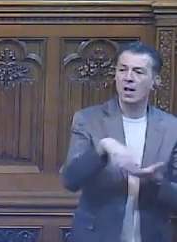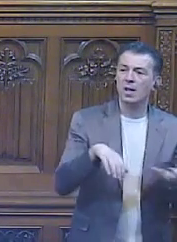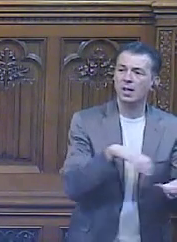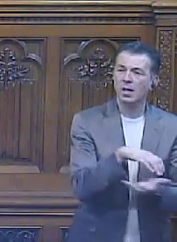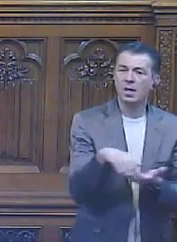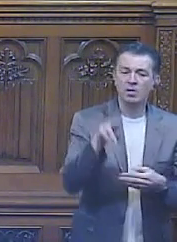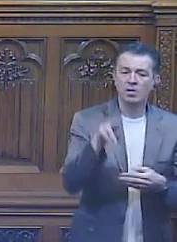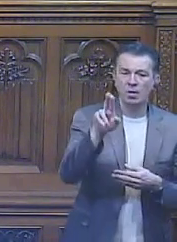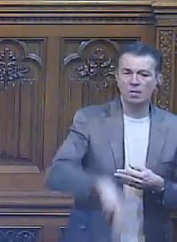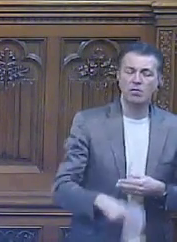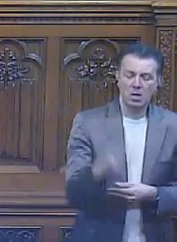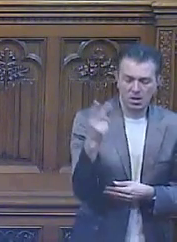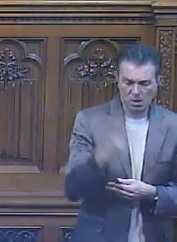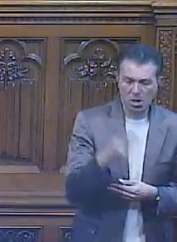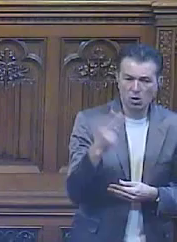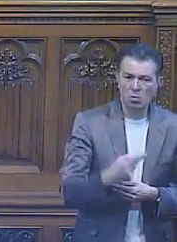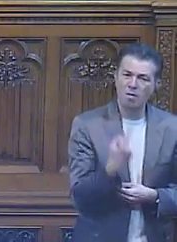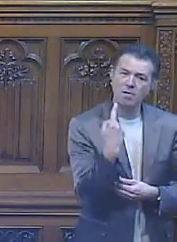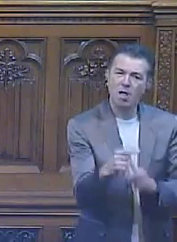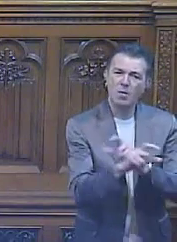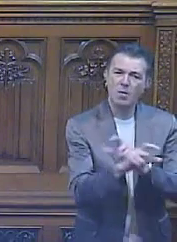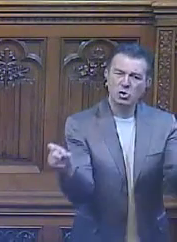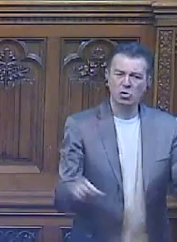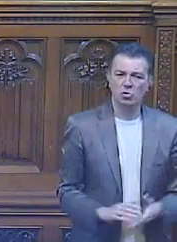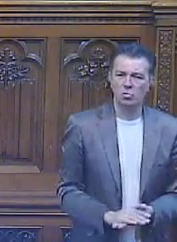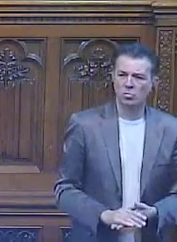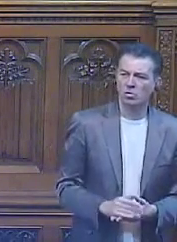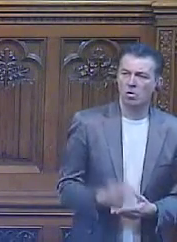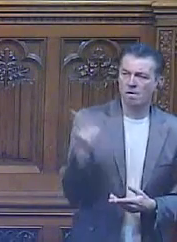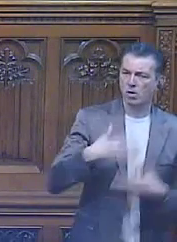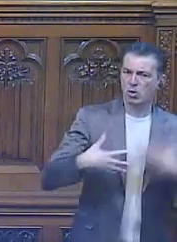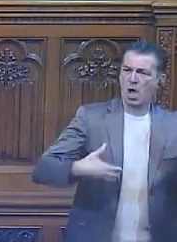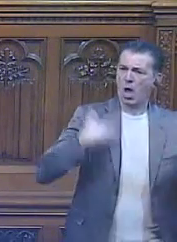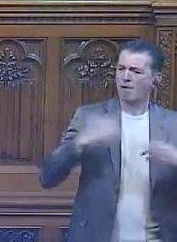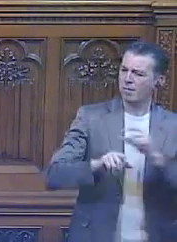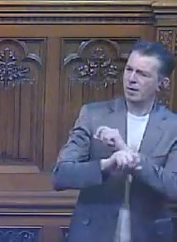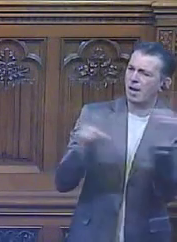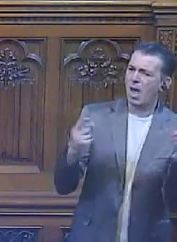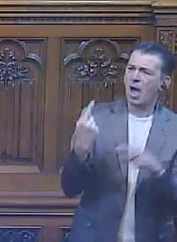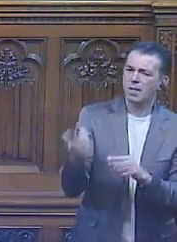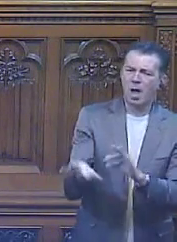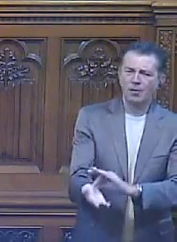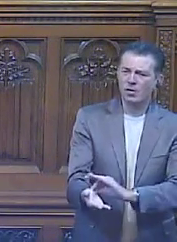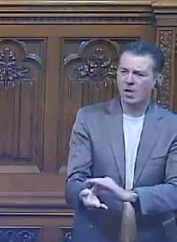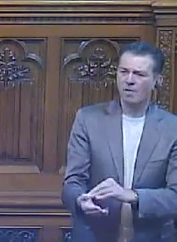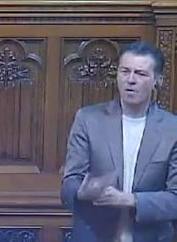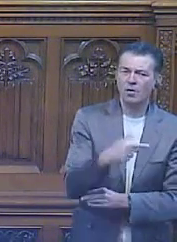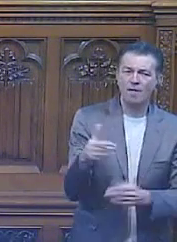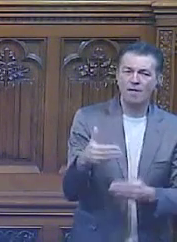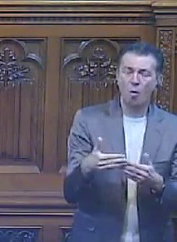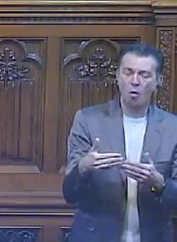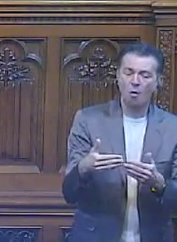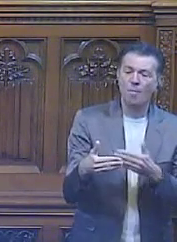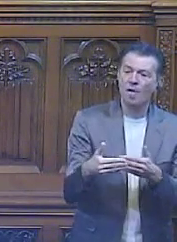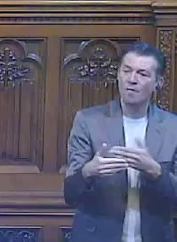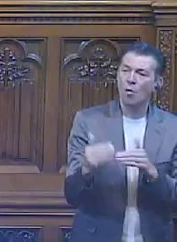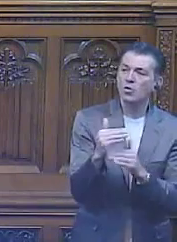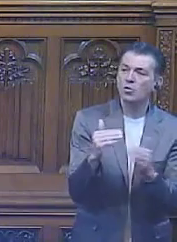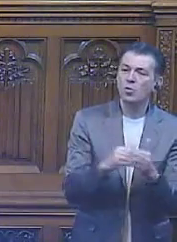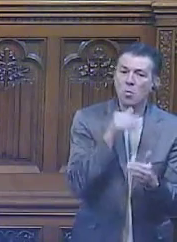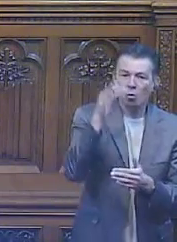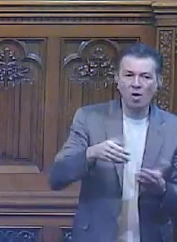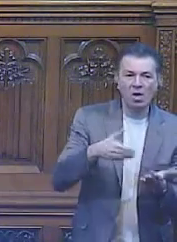es ist die soziale Krise in Wien natürlich hausgemacht. Ja, ich verstehe Ihre Aufregung. Ist ja ganz klar, dass Sie nervös sind. 3 Wochen bevor Ihr System der